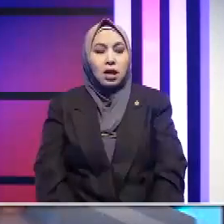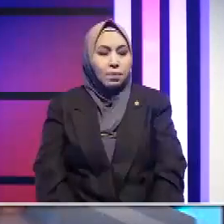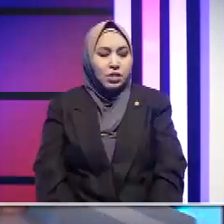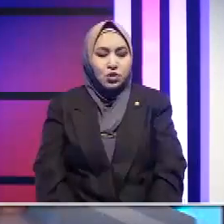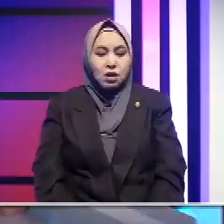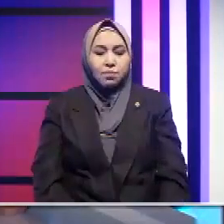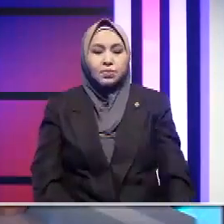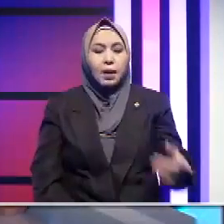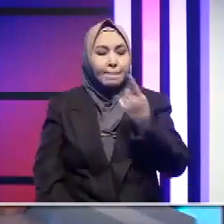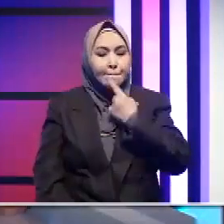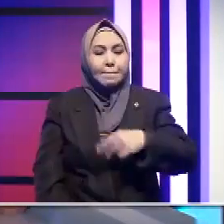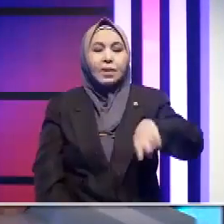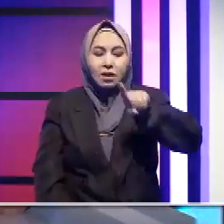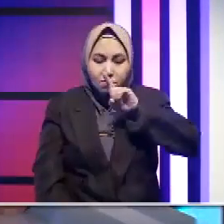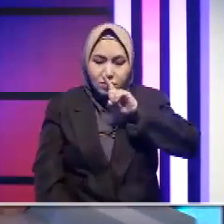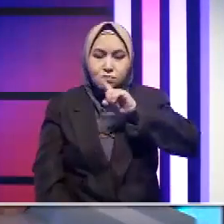Halo Bismillahirohmanirohim